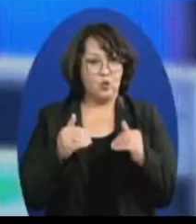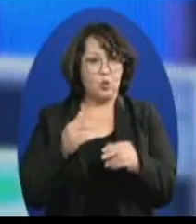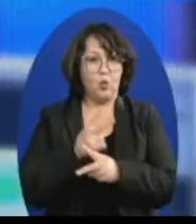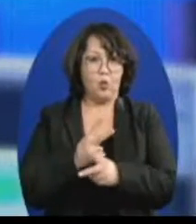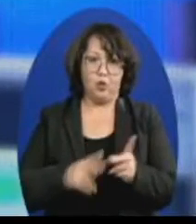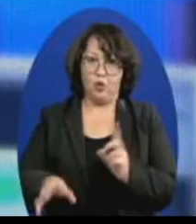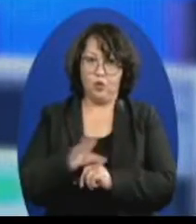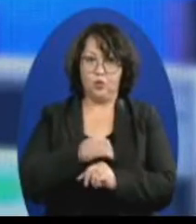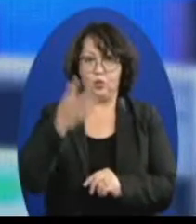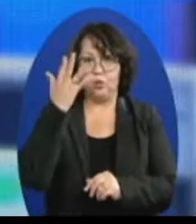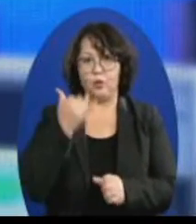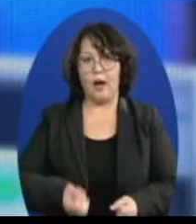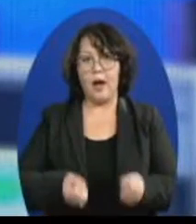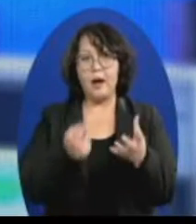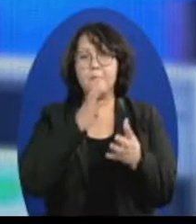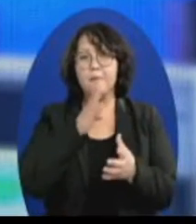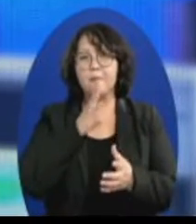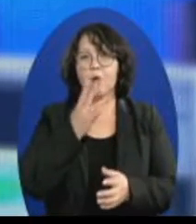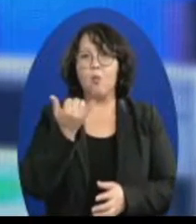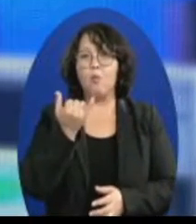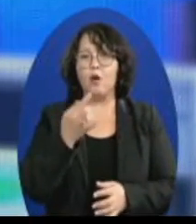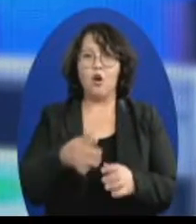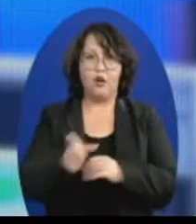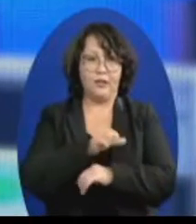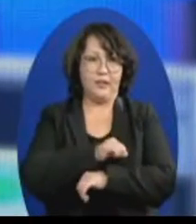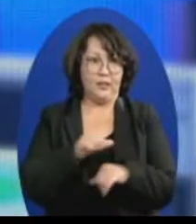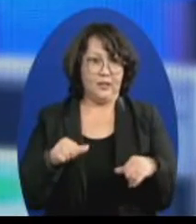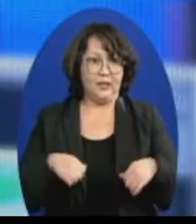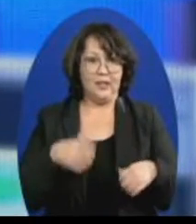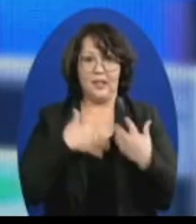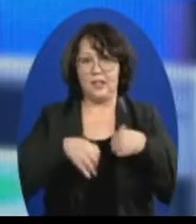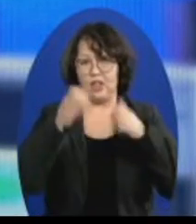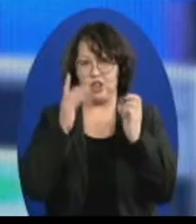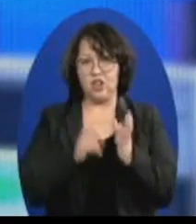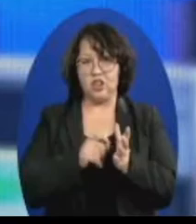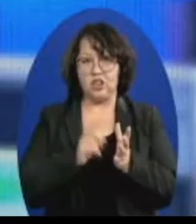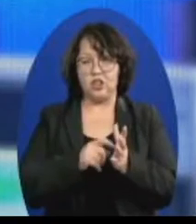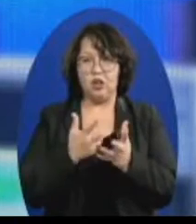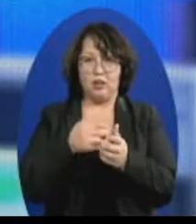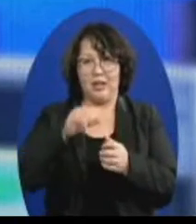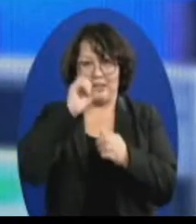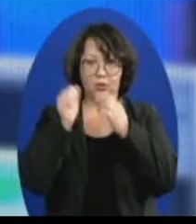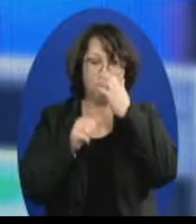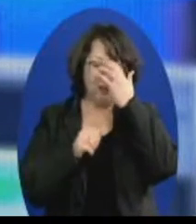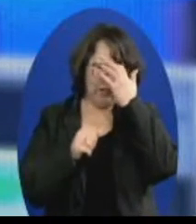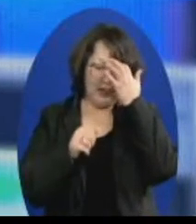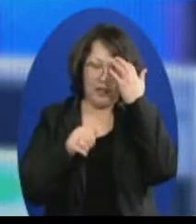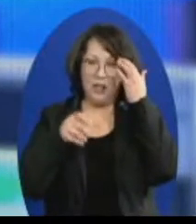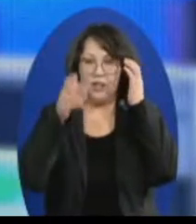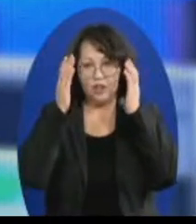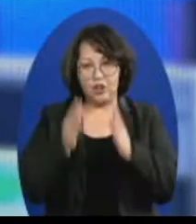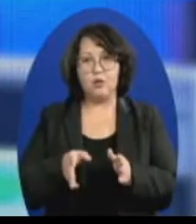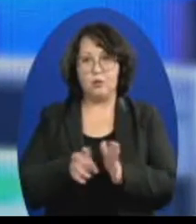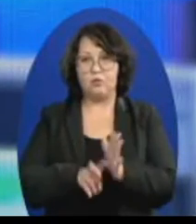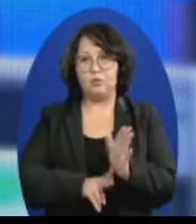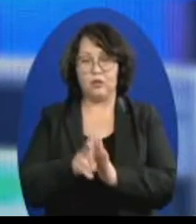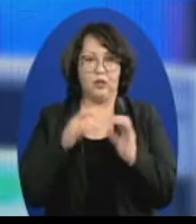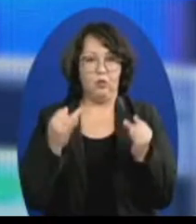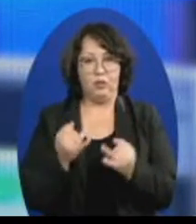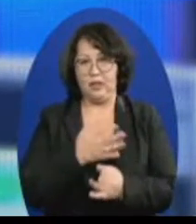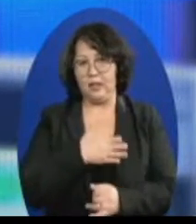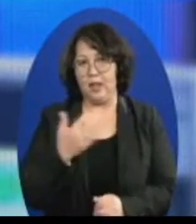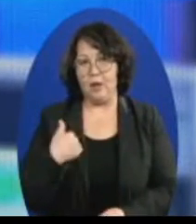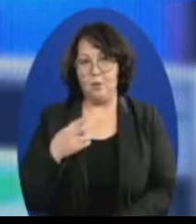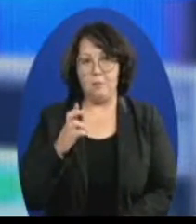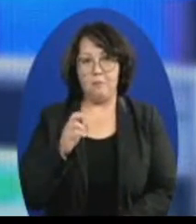хууль эрх зүйн орчин удахгүй бүрдэнэ. Ингэснээр нь нийслэл хотын иргэдийн өмнө тулгамдсан олон асуудлыг цогцоор нь шийдэх боломжтой болох юм. Энэ тухай өнөөдөр улсын хурлын